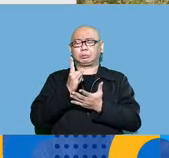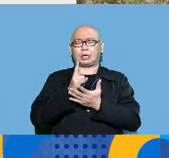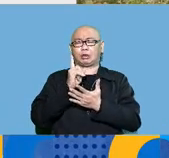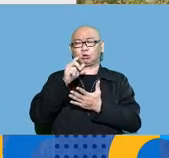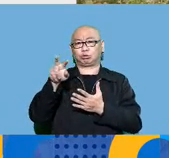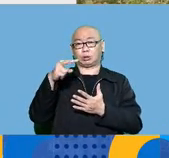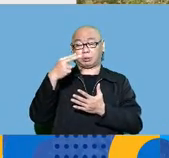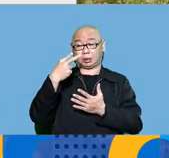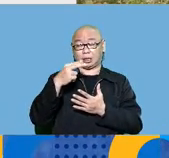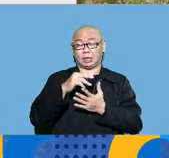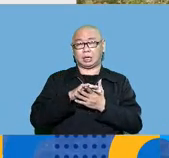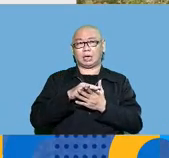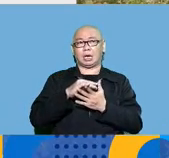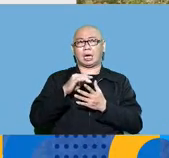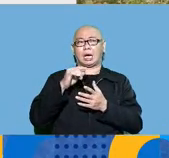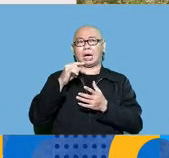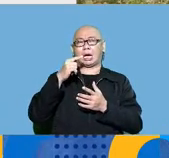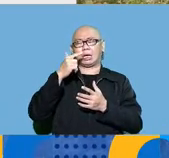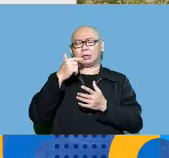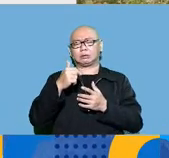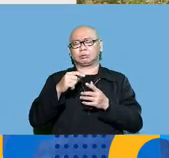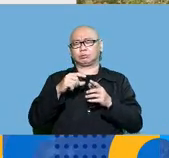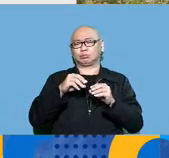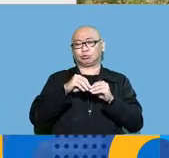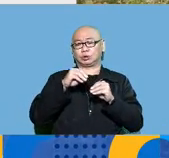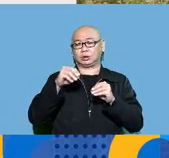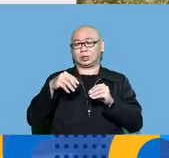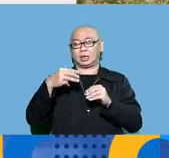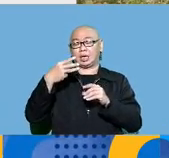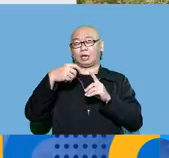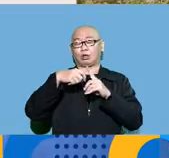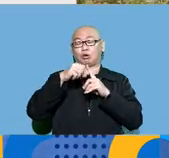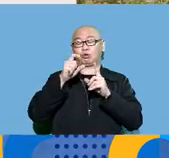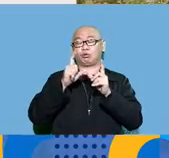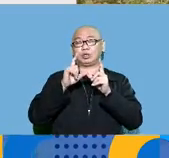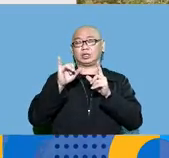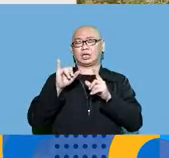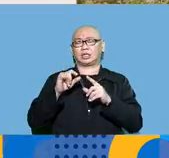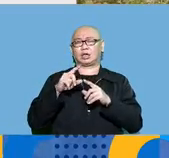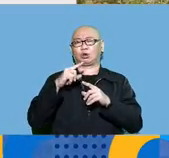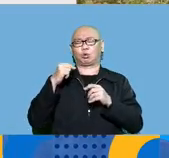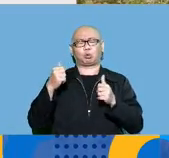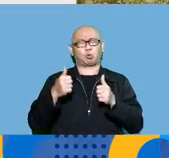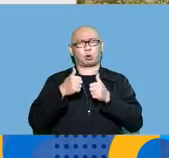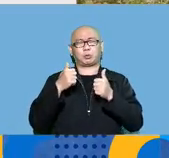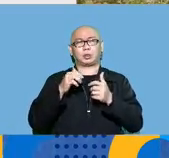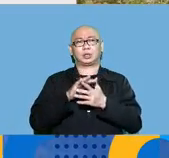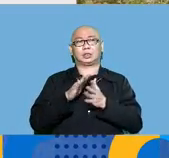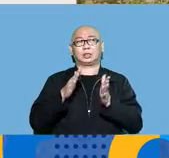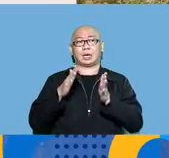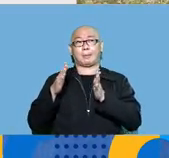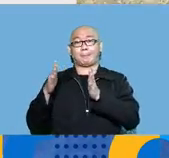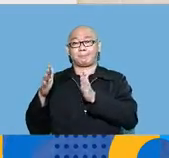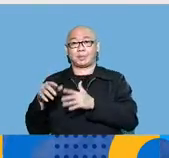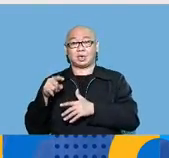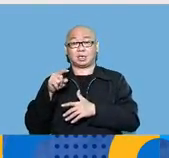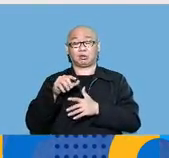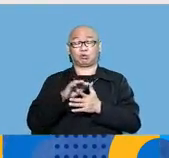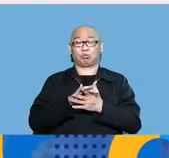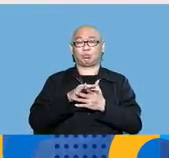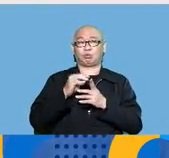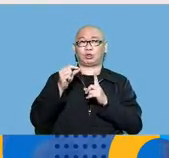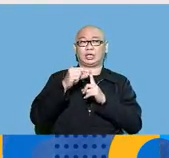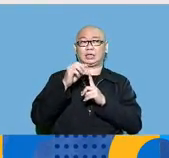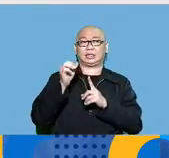lahan, terutama ini alih fungsi lahan untuk kawasan ekowisata yang luar biasa. Di samping itu, potensi